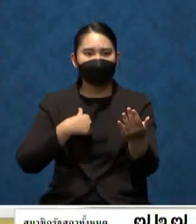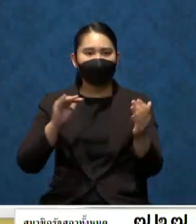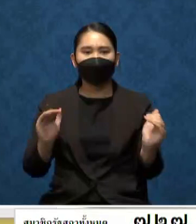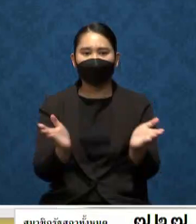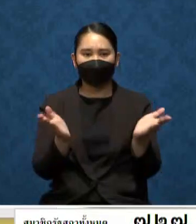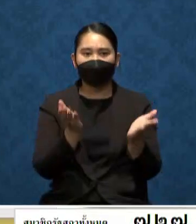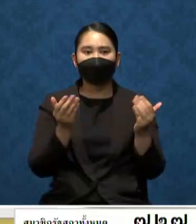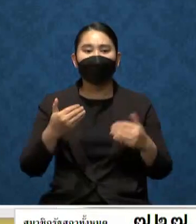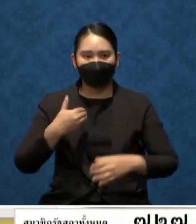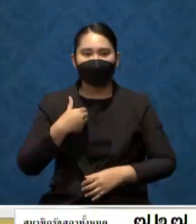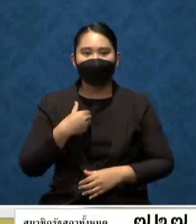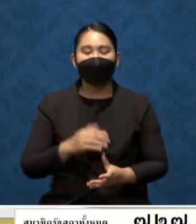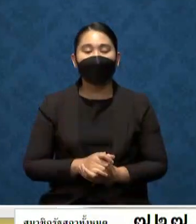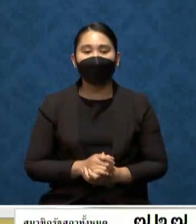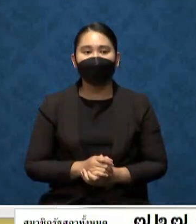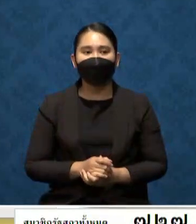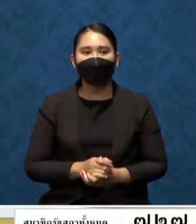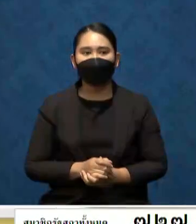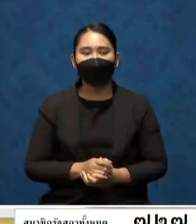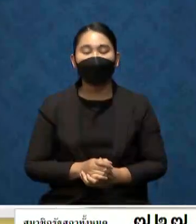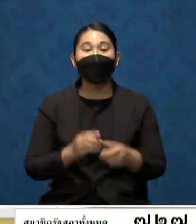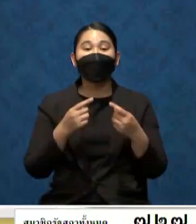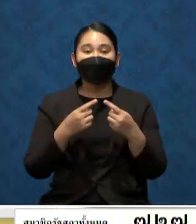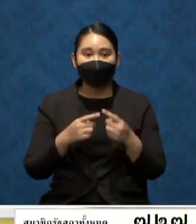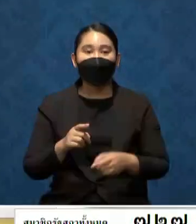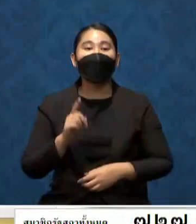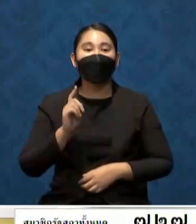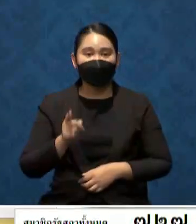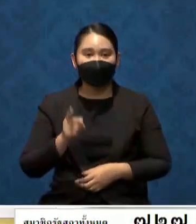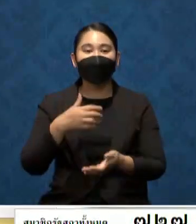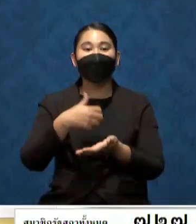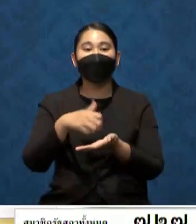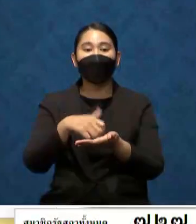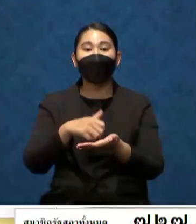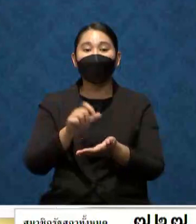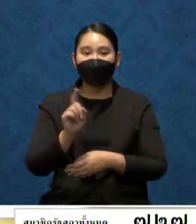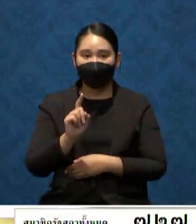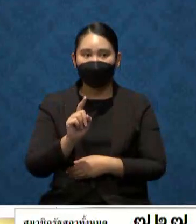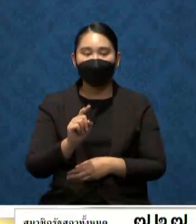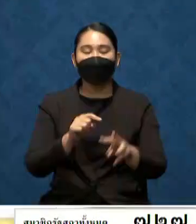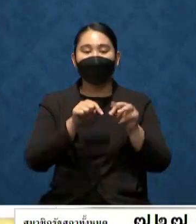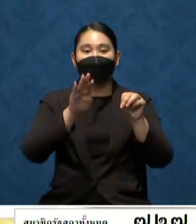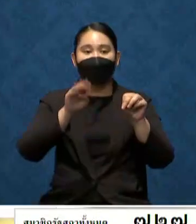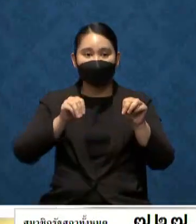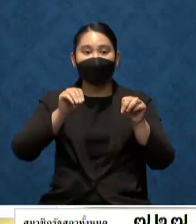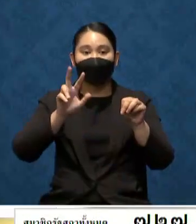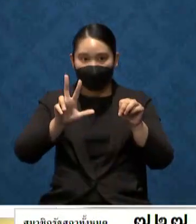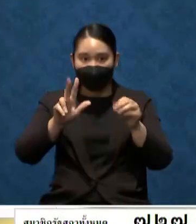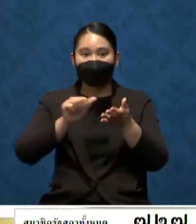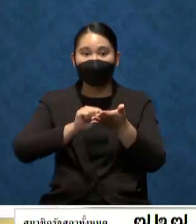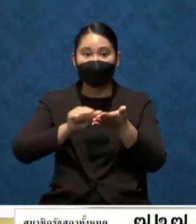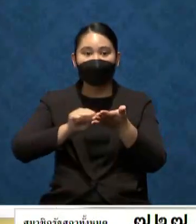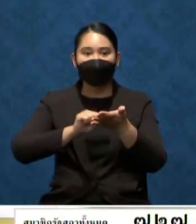ยอะทีเดียวแต่โดยข้อเท็จจริงแล้วเนี่ยการแก้ไขมาตรา43เนี่ยเท่า